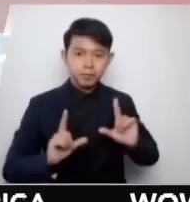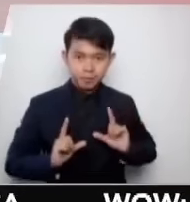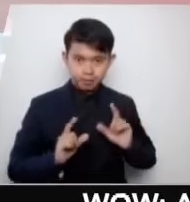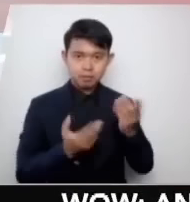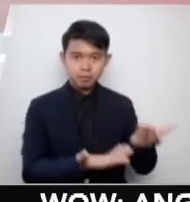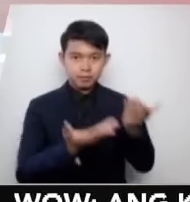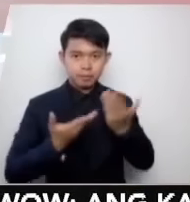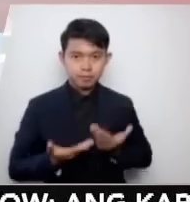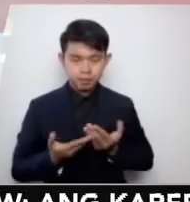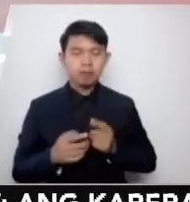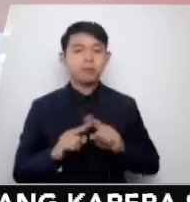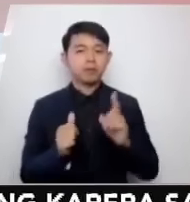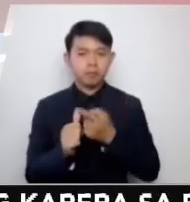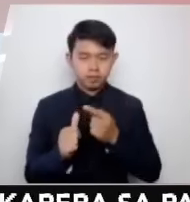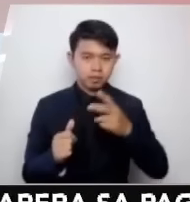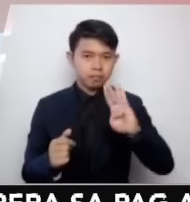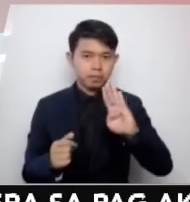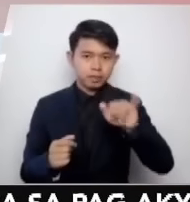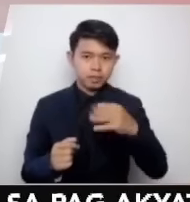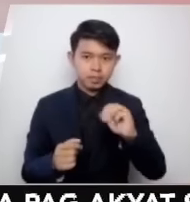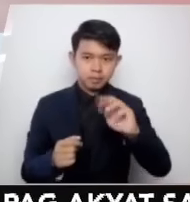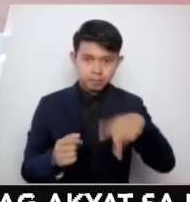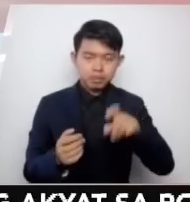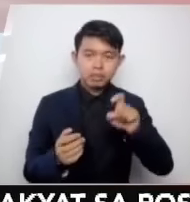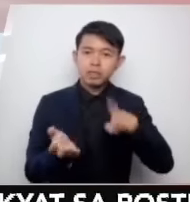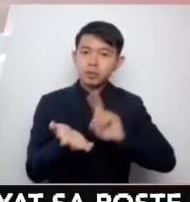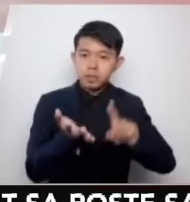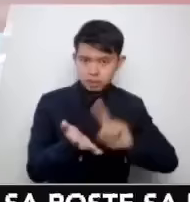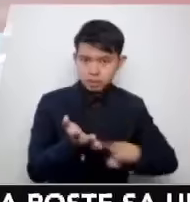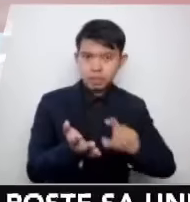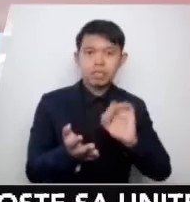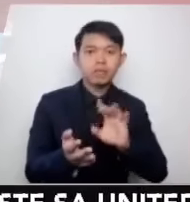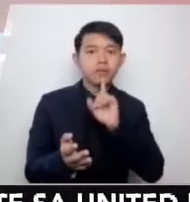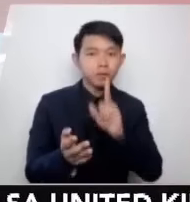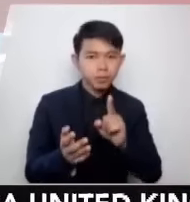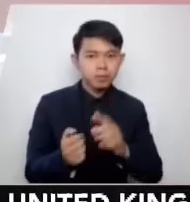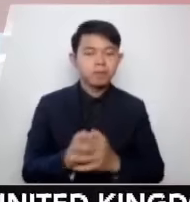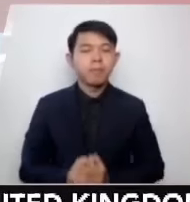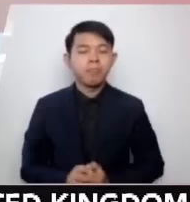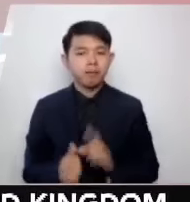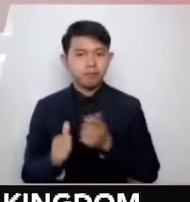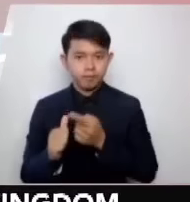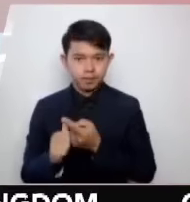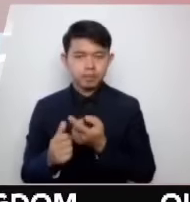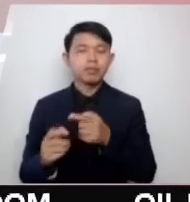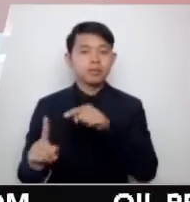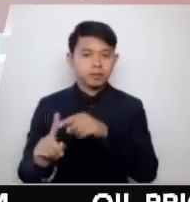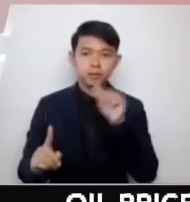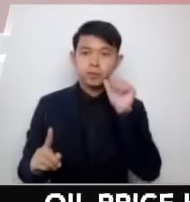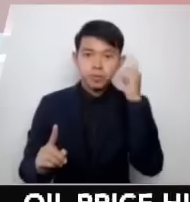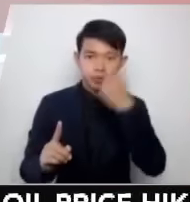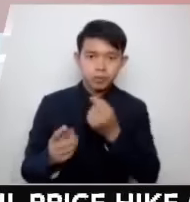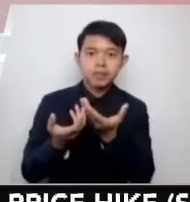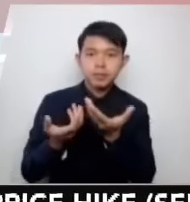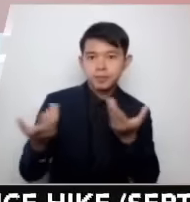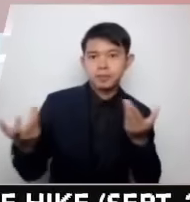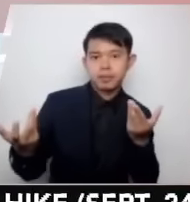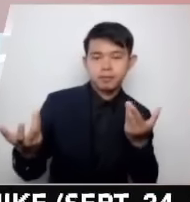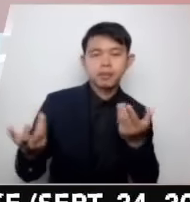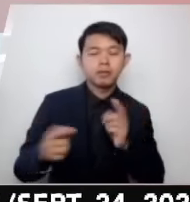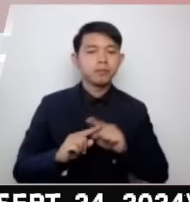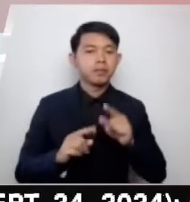ikumpirma ito within the day. So ang setup po ngayon ay naka-isolate po muna siya. Ongoing pa naman ang kanyang booking procedures at